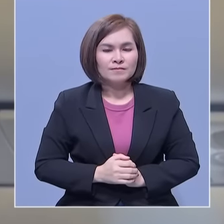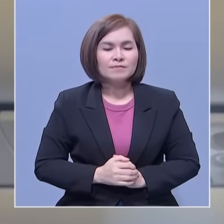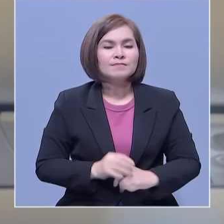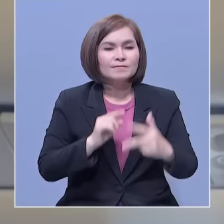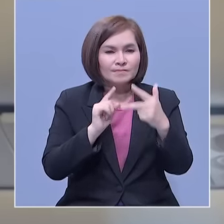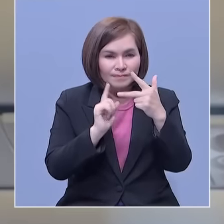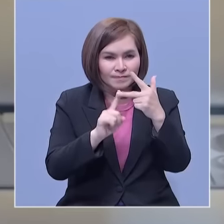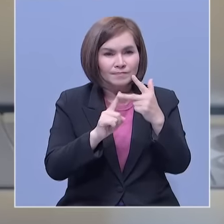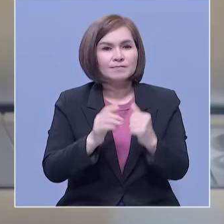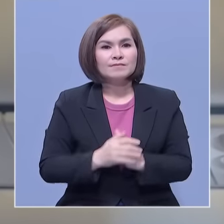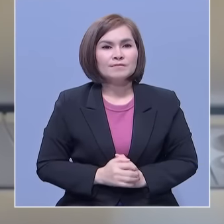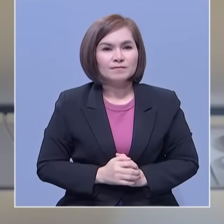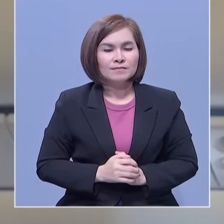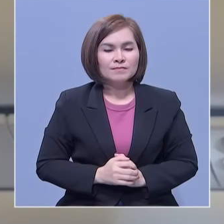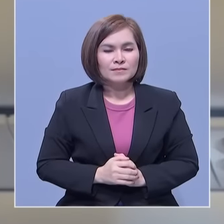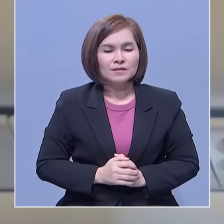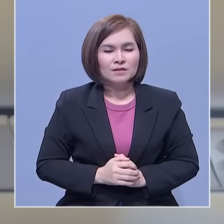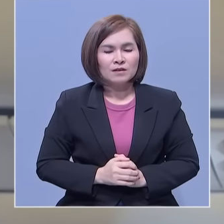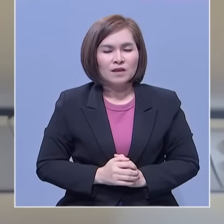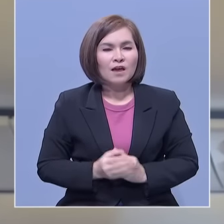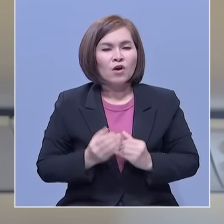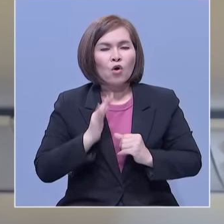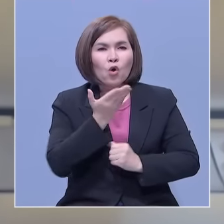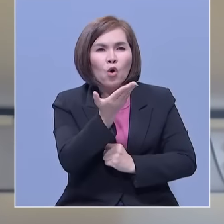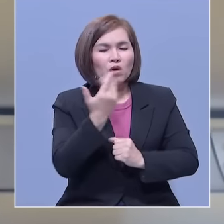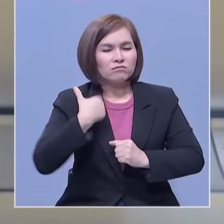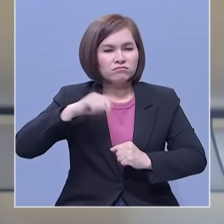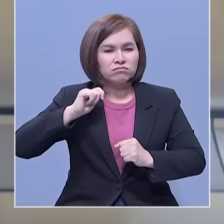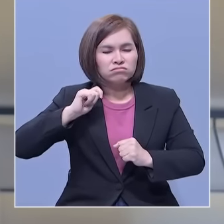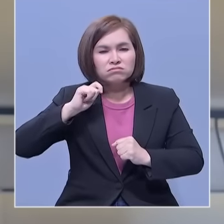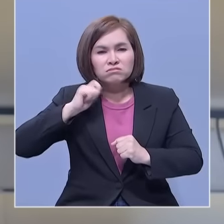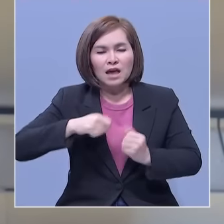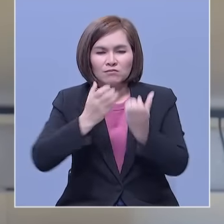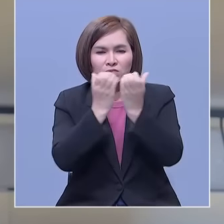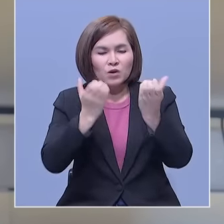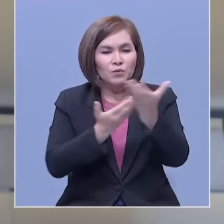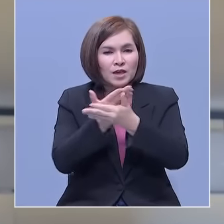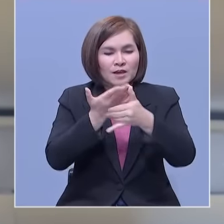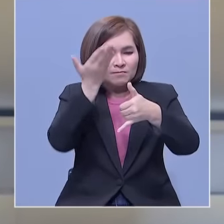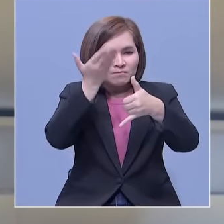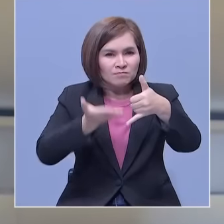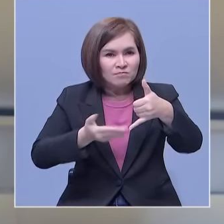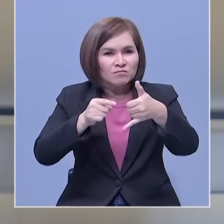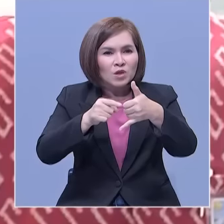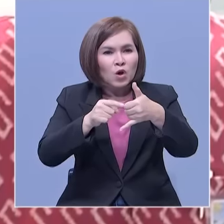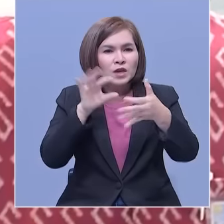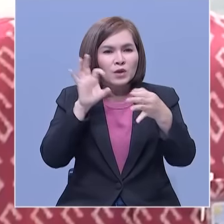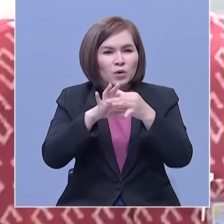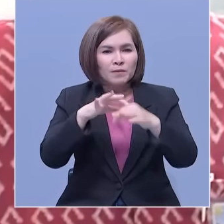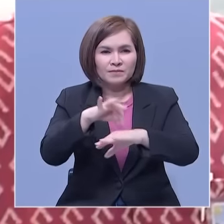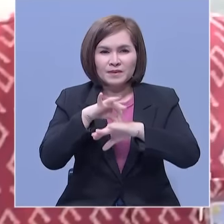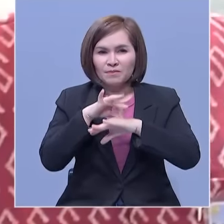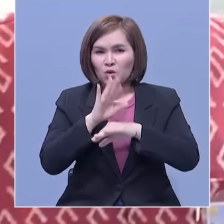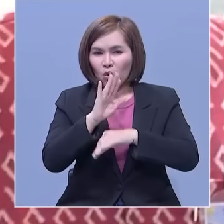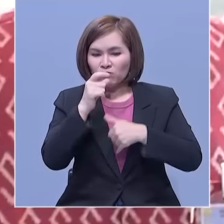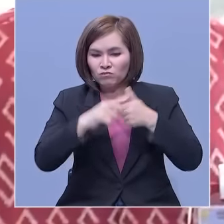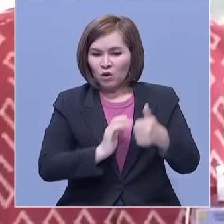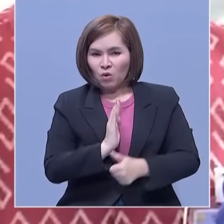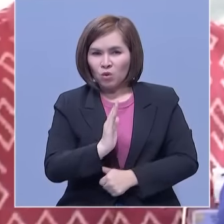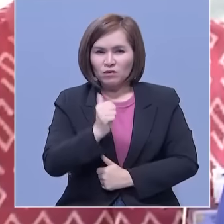และ 3คำร้องให้วินิจฉัยเกี่ยวกับคุณสมบัติและลักษณะต้องห้ามของคุณพิชิตในประเด็นความซื่อสัตย์